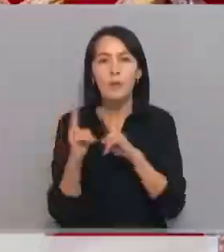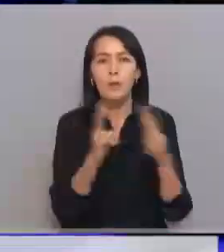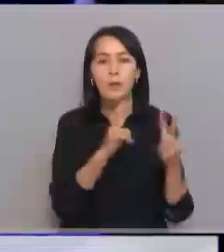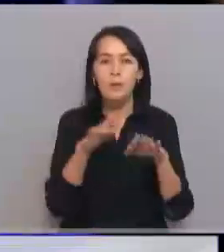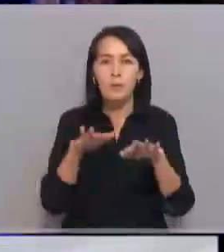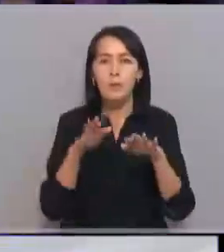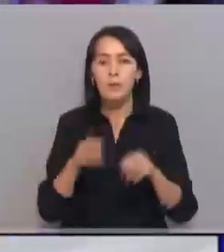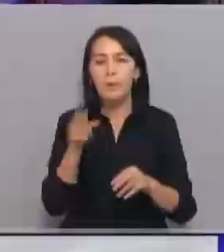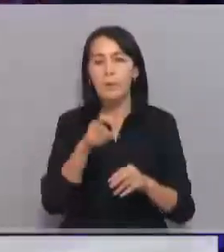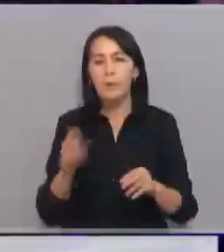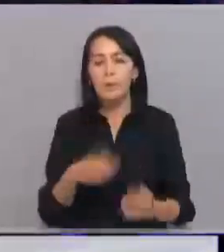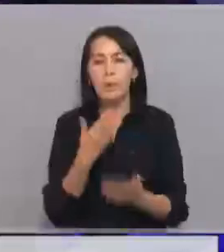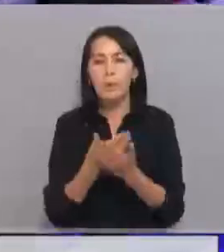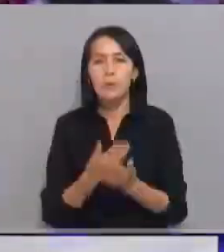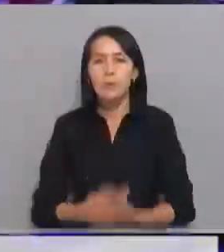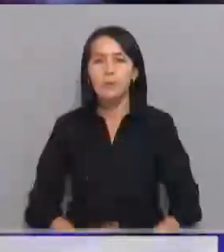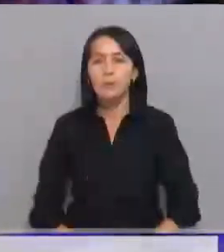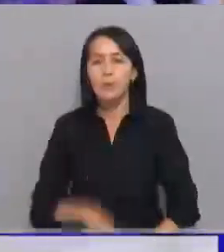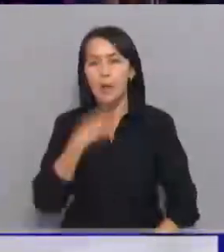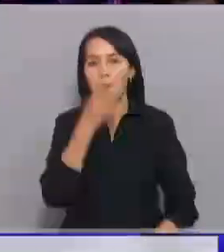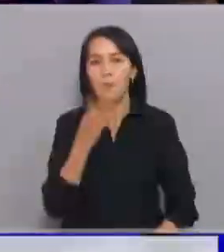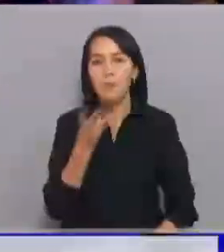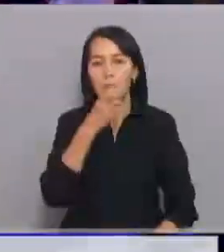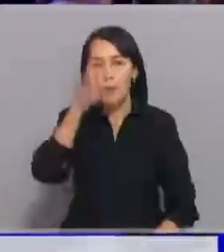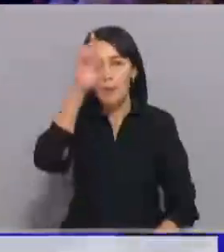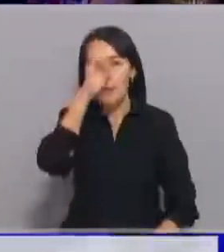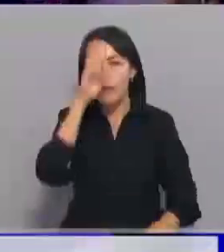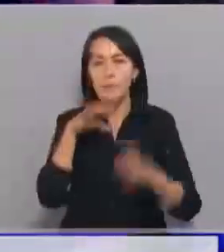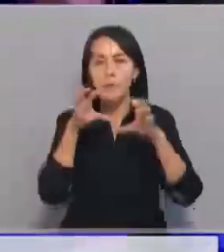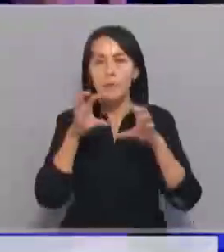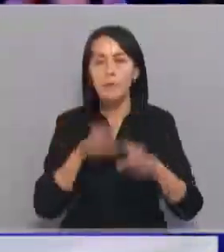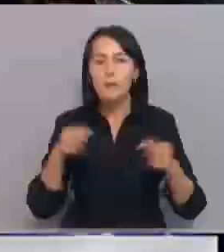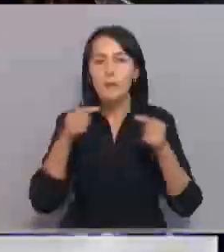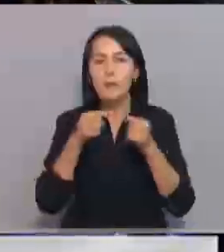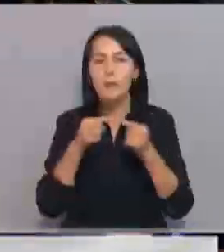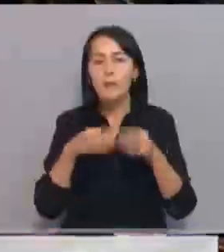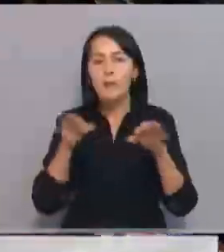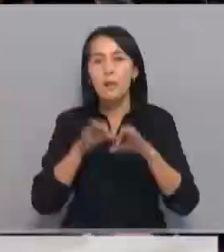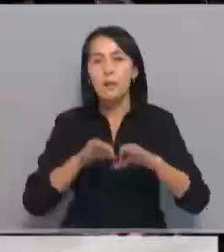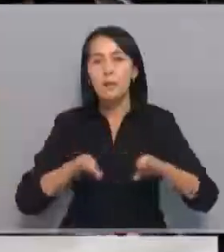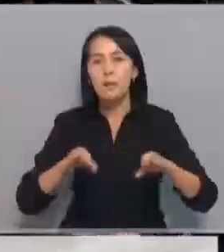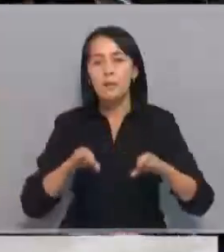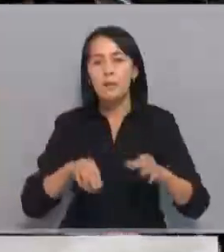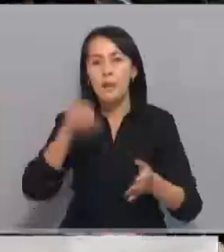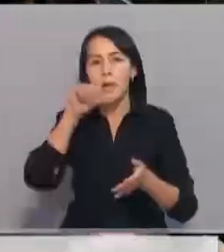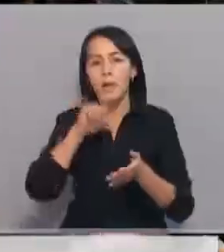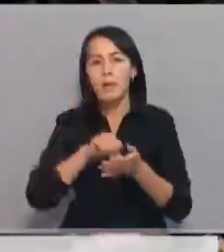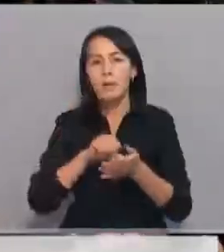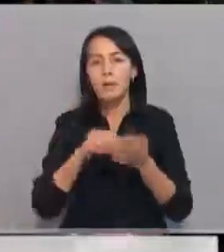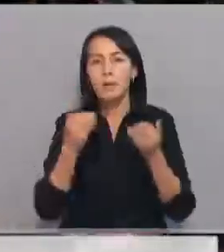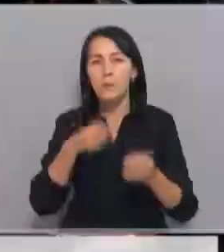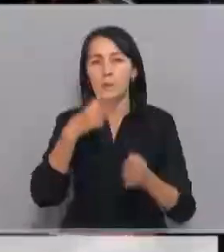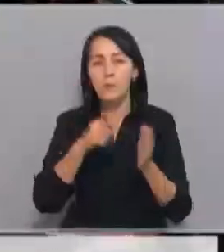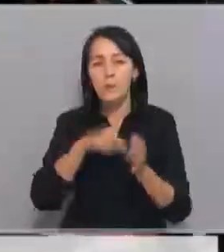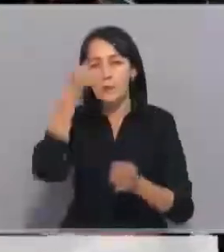қойылым көрермен назарына ұсынылды. Айта кетейік, мемлекетіміздің құқықтық негізін айқындаған конституциямыздың қабылданғанына